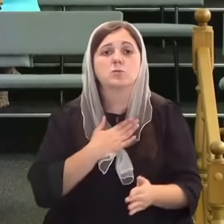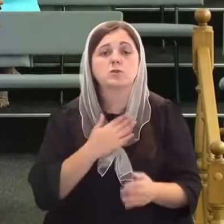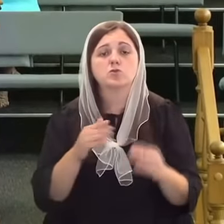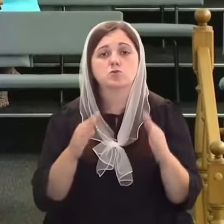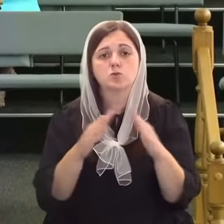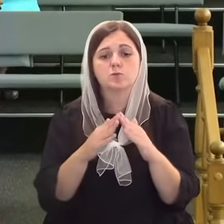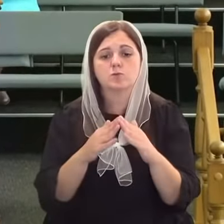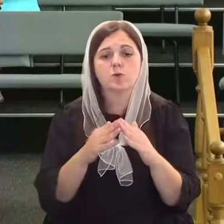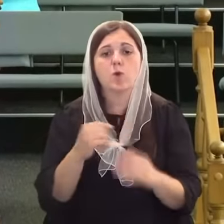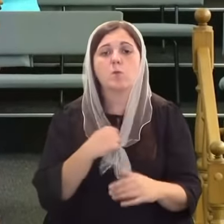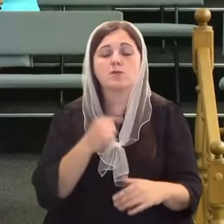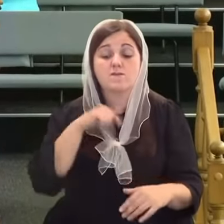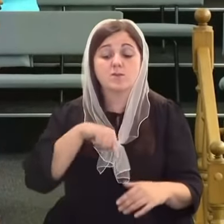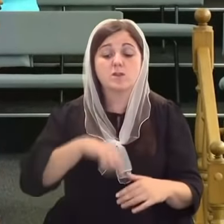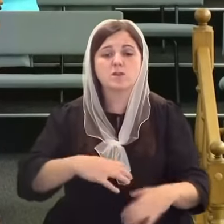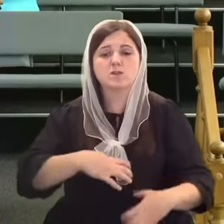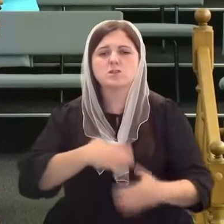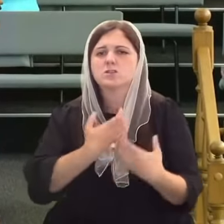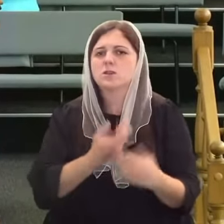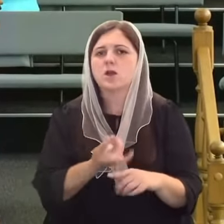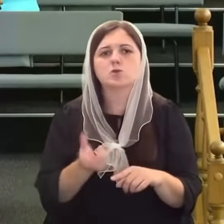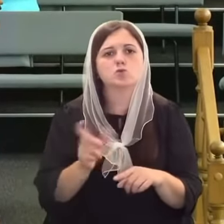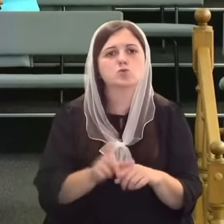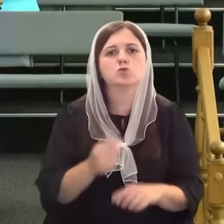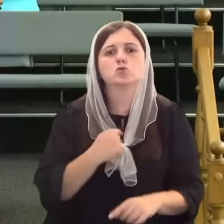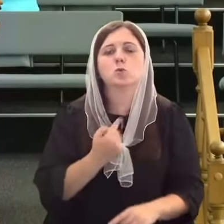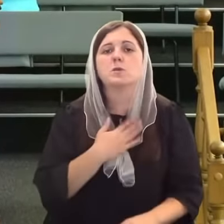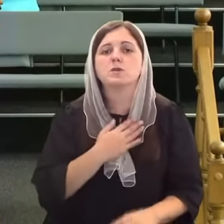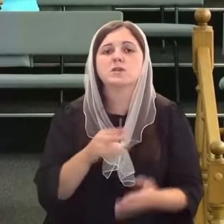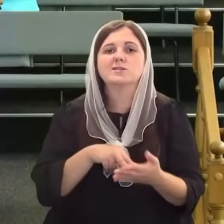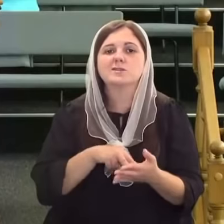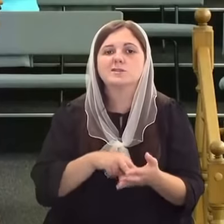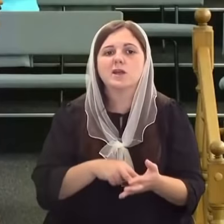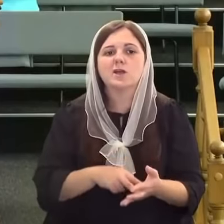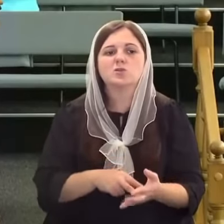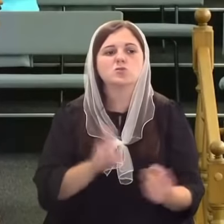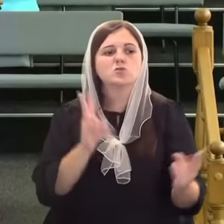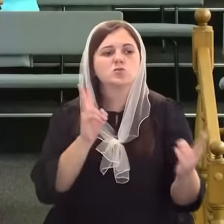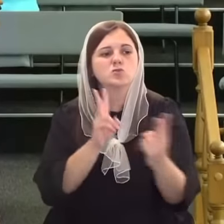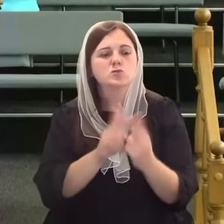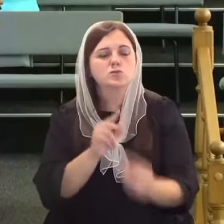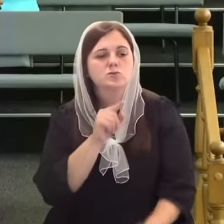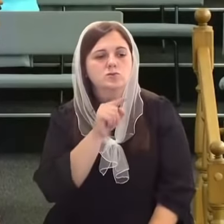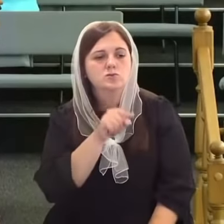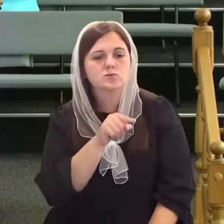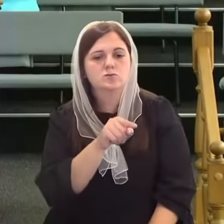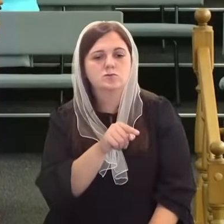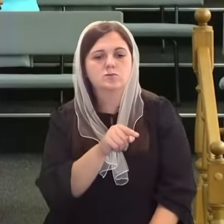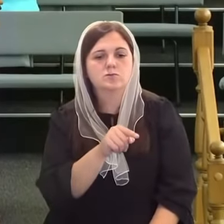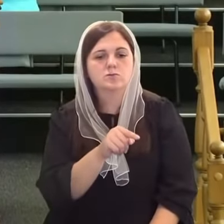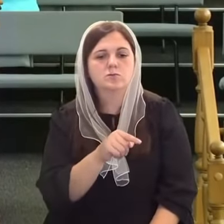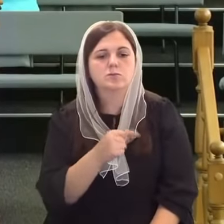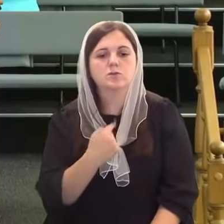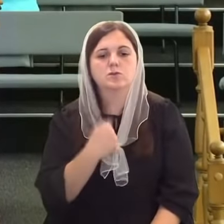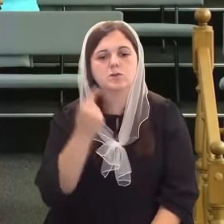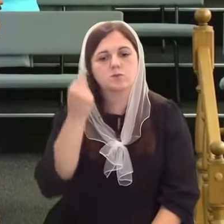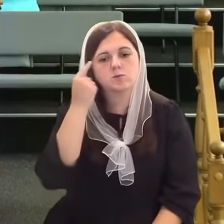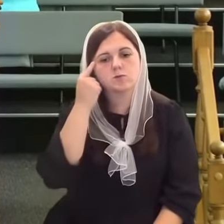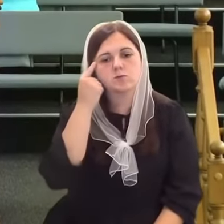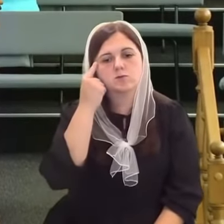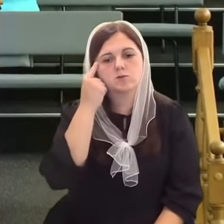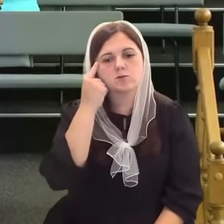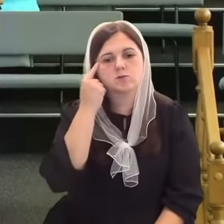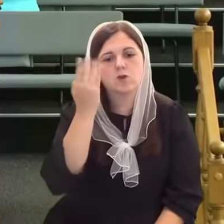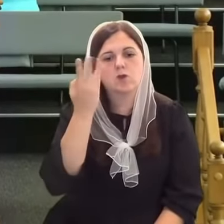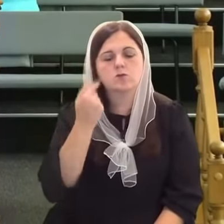меня настолько страх, переживание, что мне страшно пережить эту встречу. И я помню, что